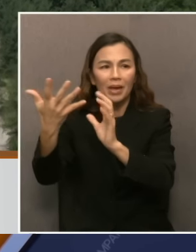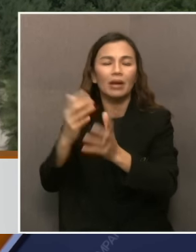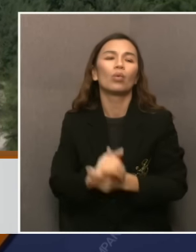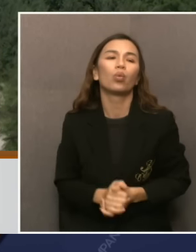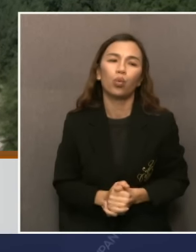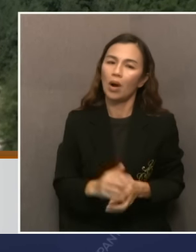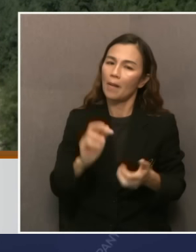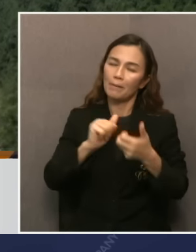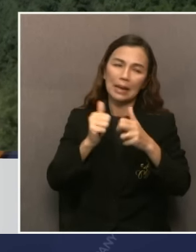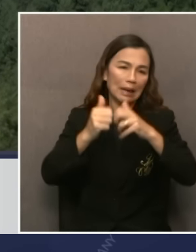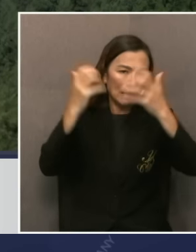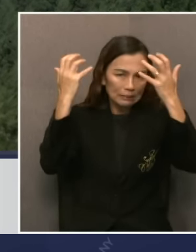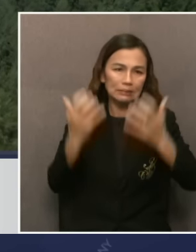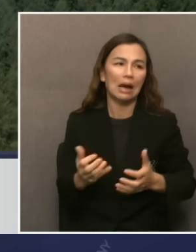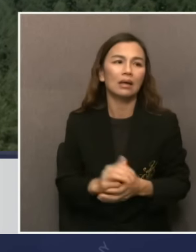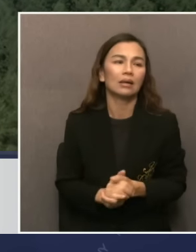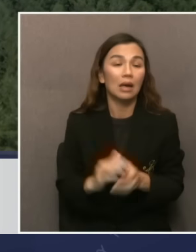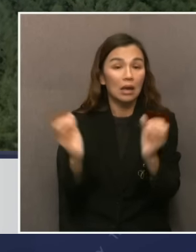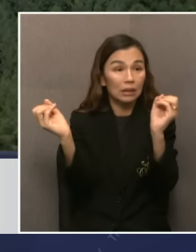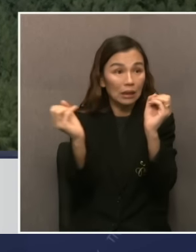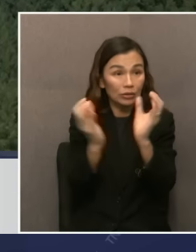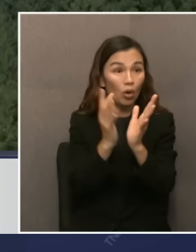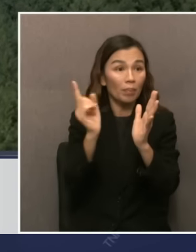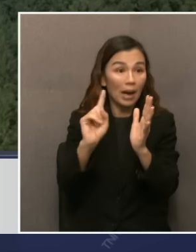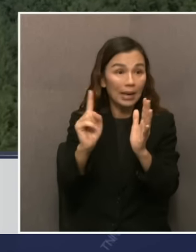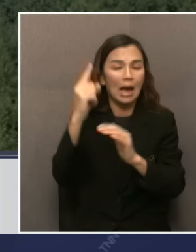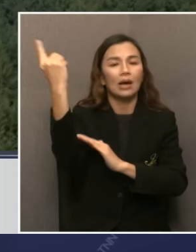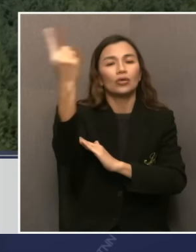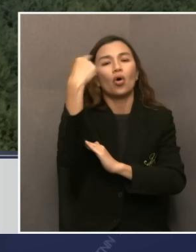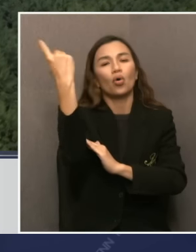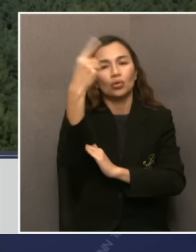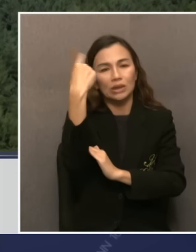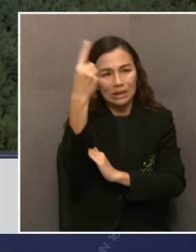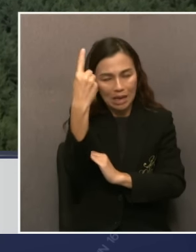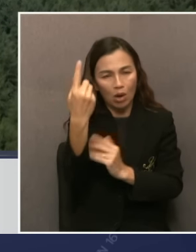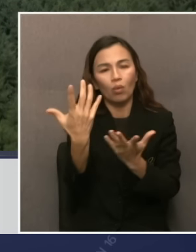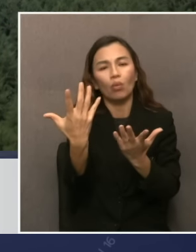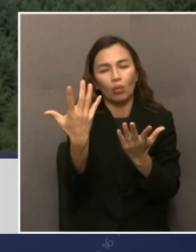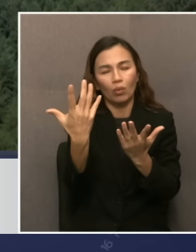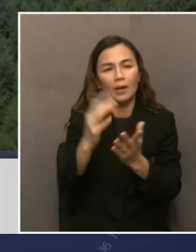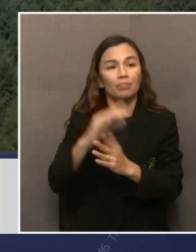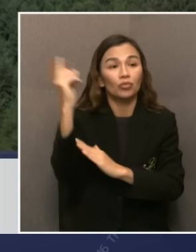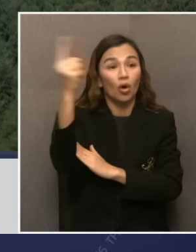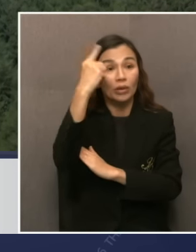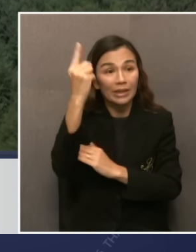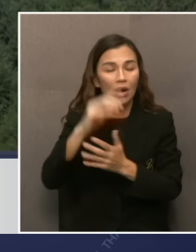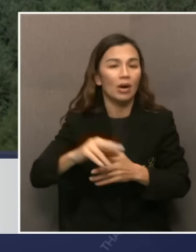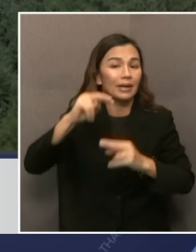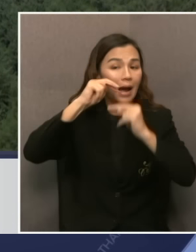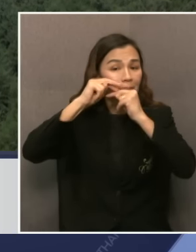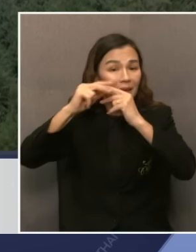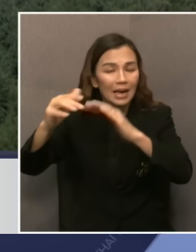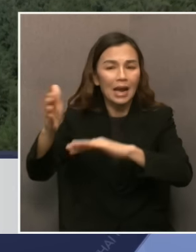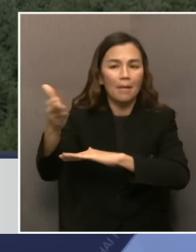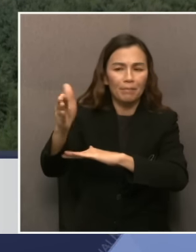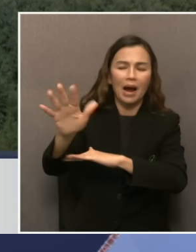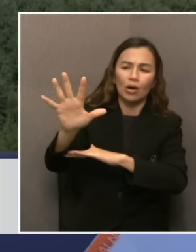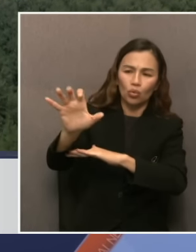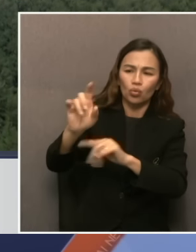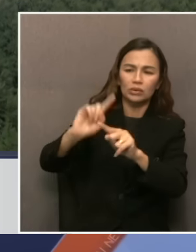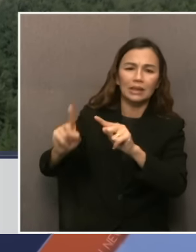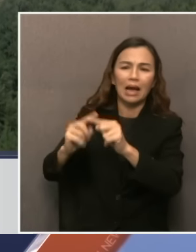ได้นะครับมันจะส่งผลกระทบต่อพวกแหล่งท่องเที่ยวนอกเหนือไปจากเรื่องของความสมบูรณ์ของทะเลนะฮะเพราะว่าแนวปะการังใ